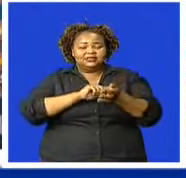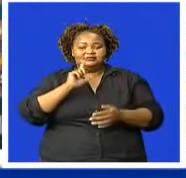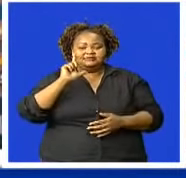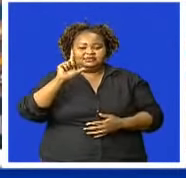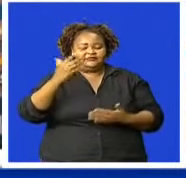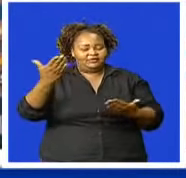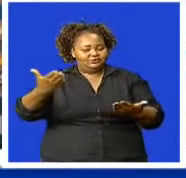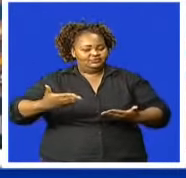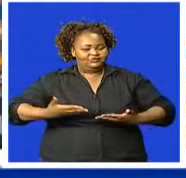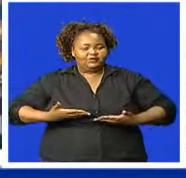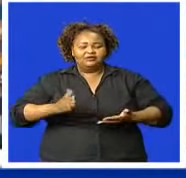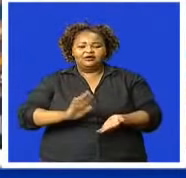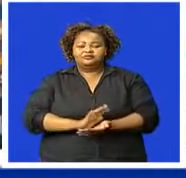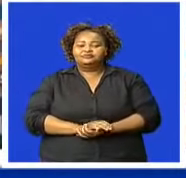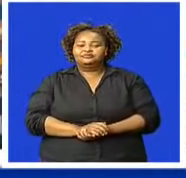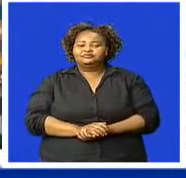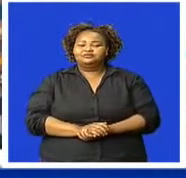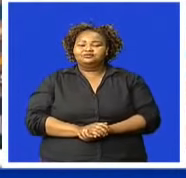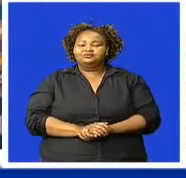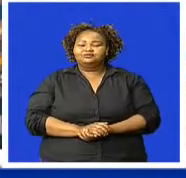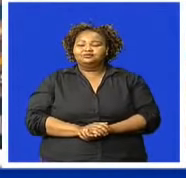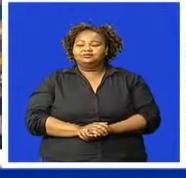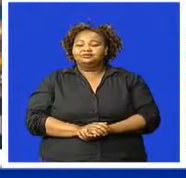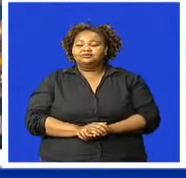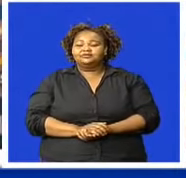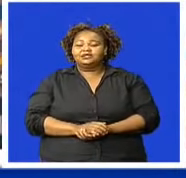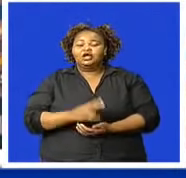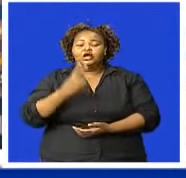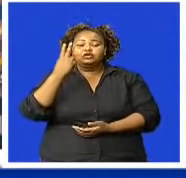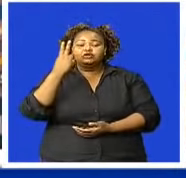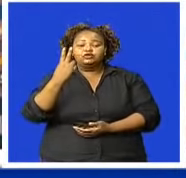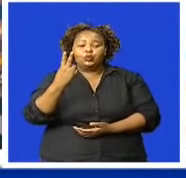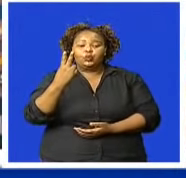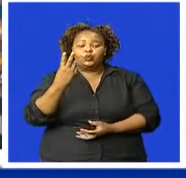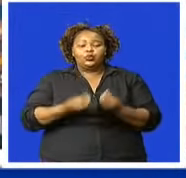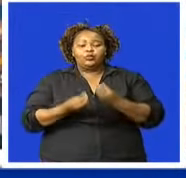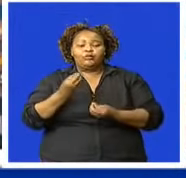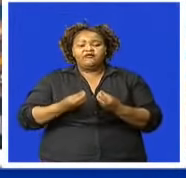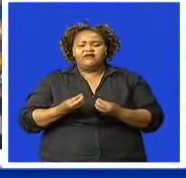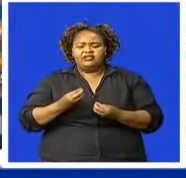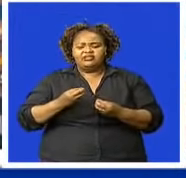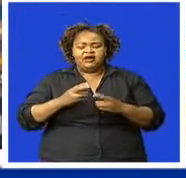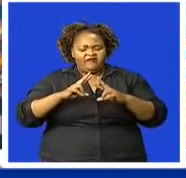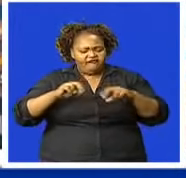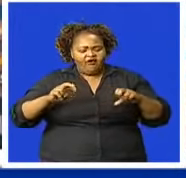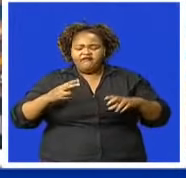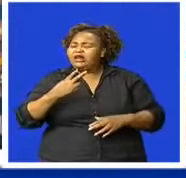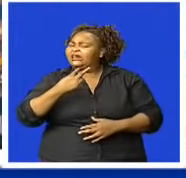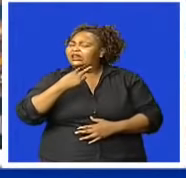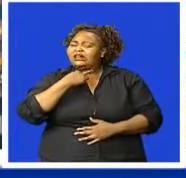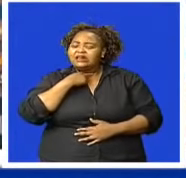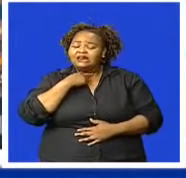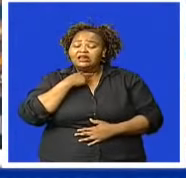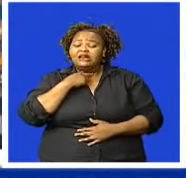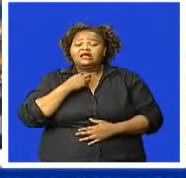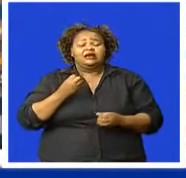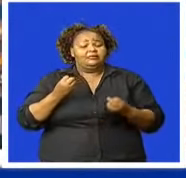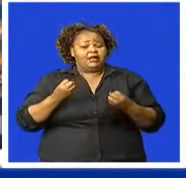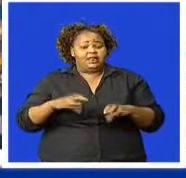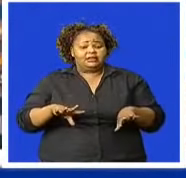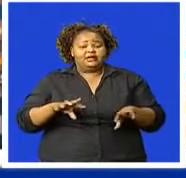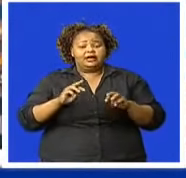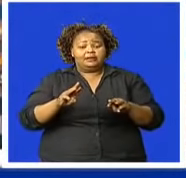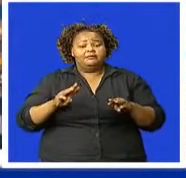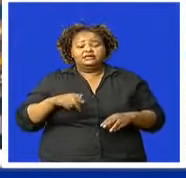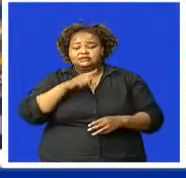siya kwemukela. Solo ke abatholakali bantwana lababili labaneminyaka lemibili labalahleka ngalesine esigodzini